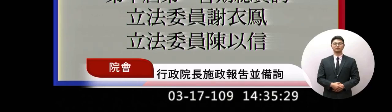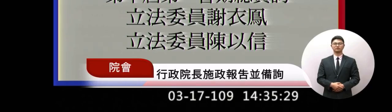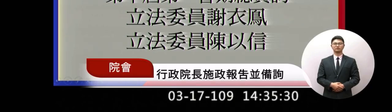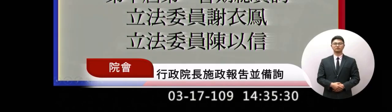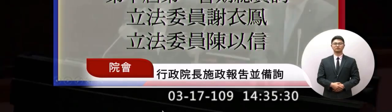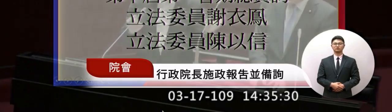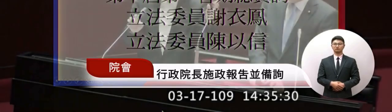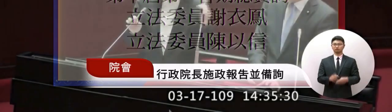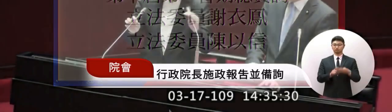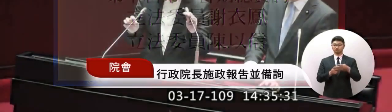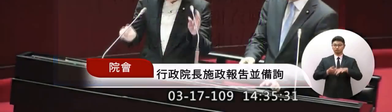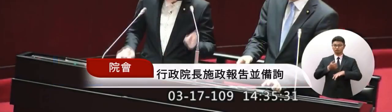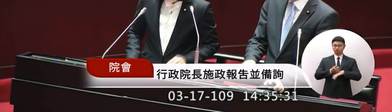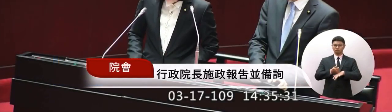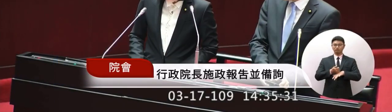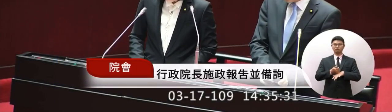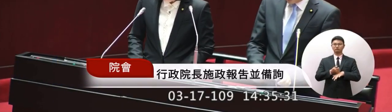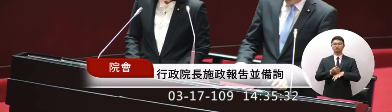主席，